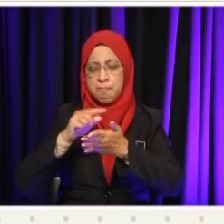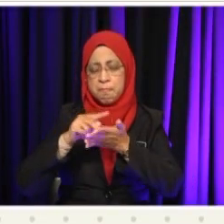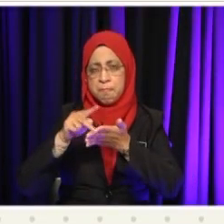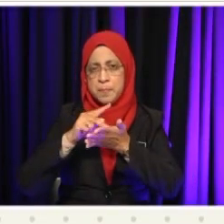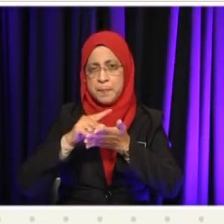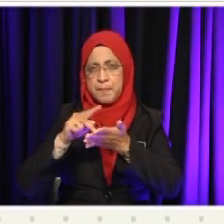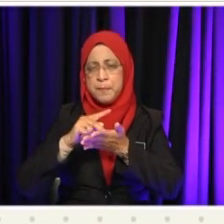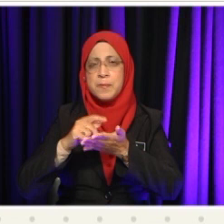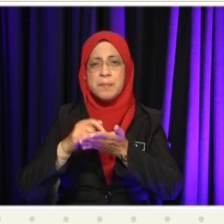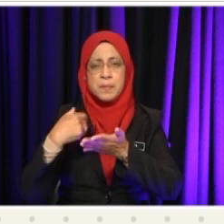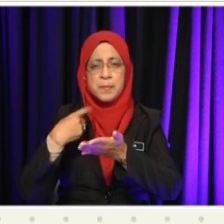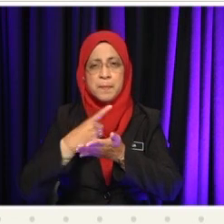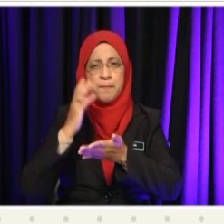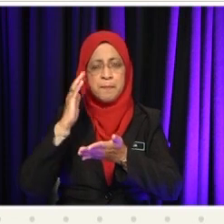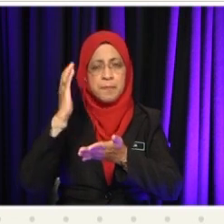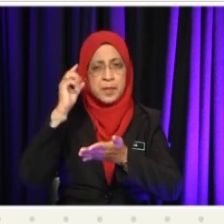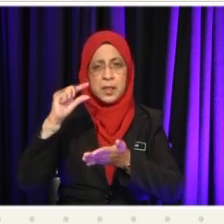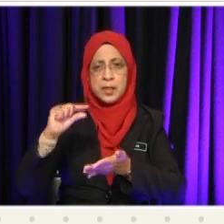ataupun GPS